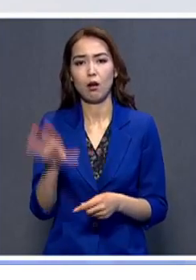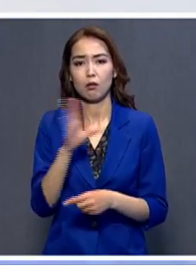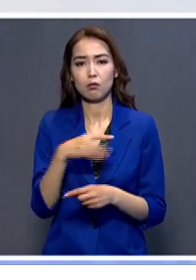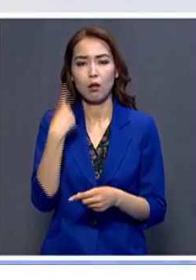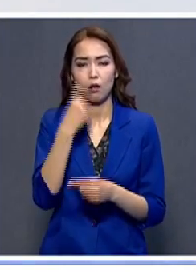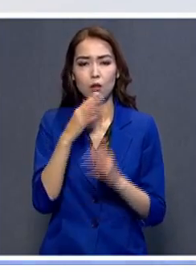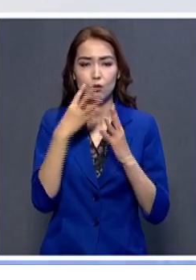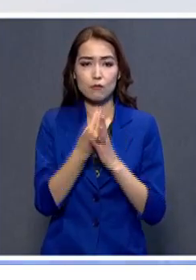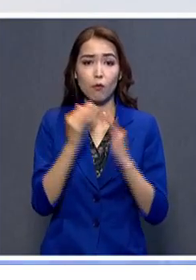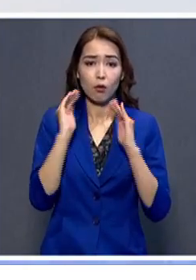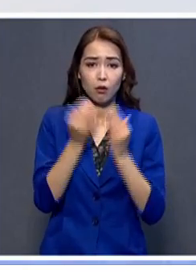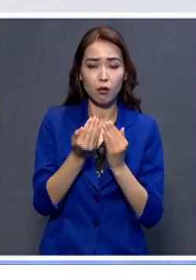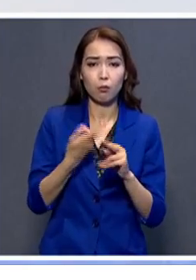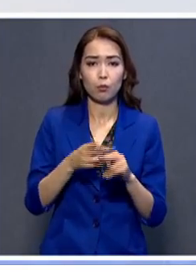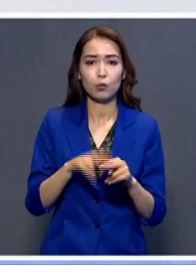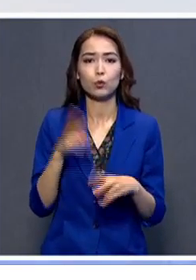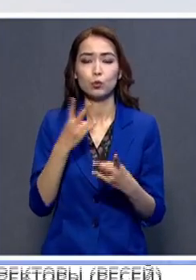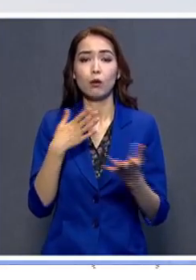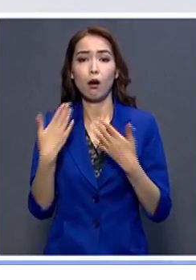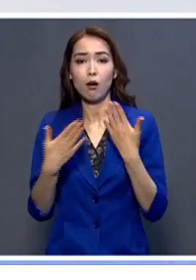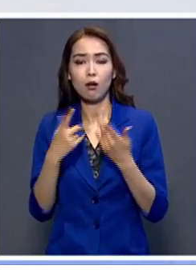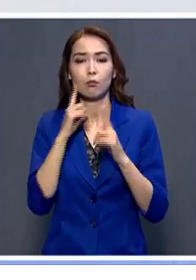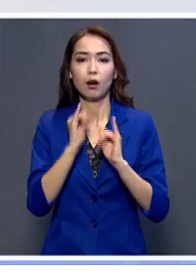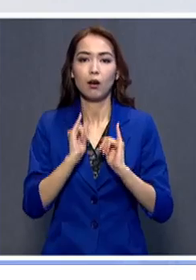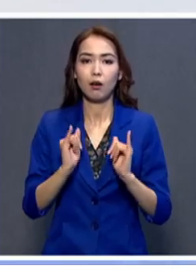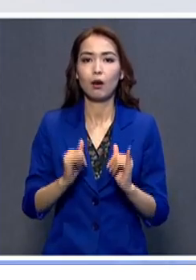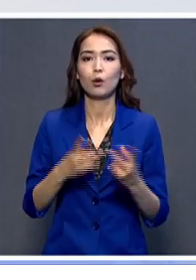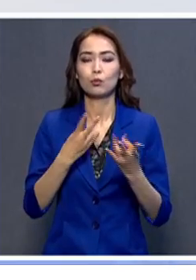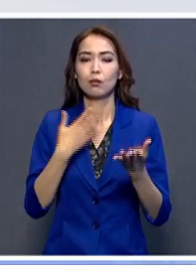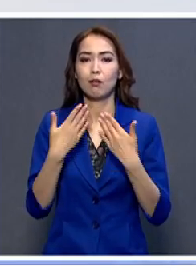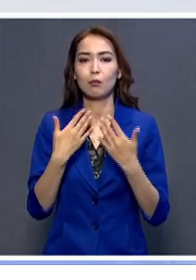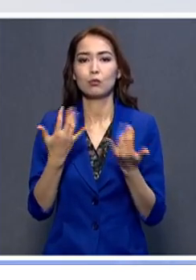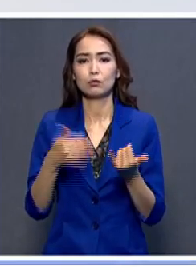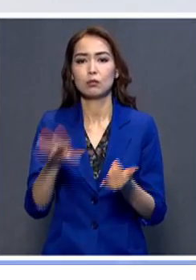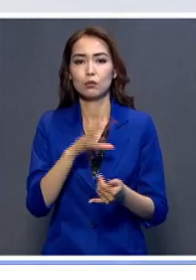қайта қосу бойынша біздің көп жылдық тәжірибеміз бар. Сонымен бөліскелі